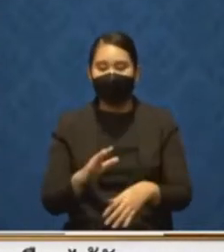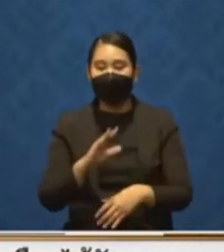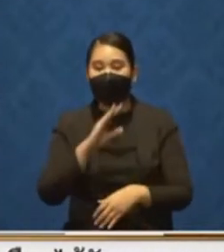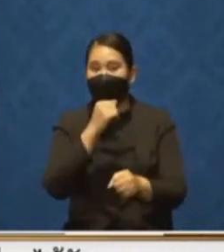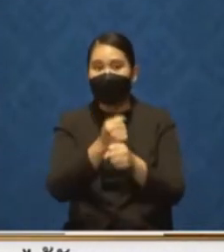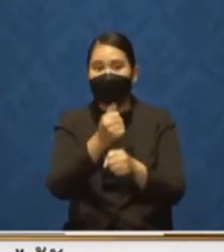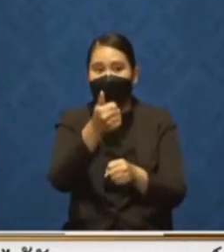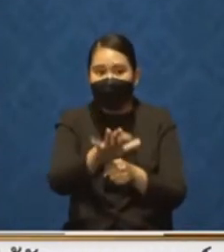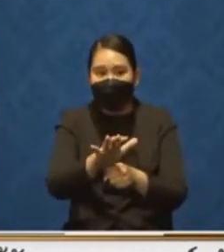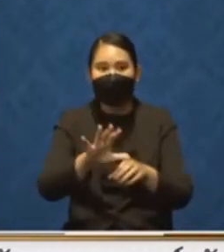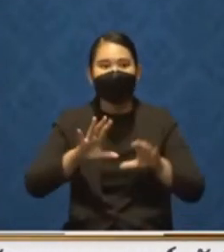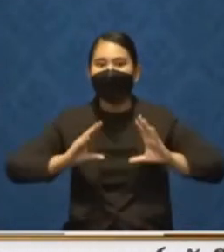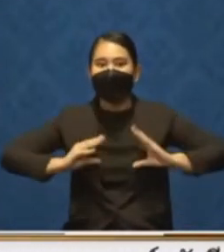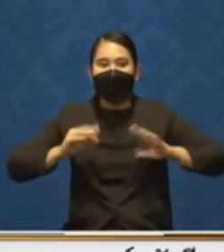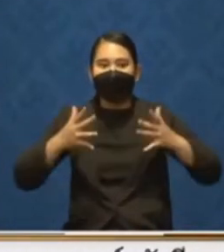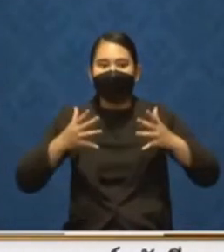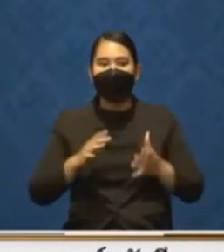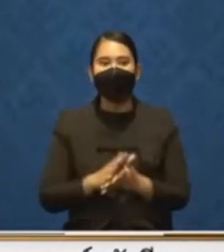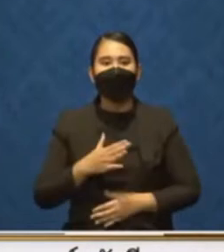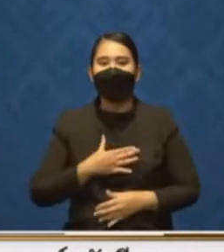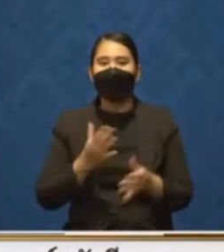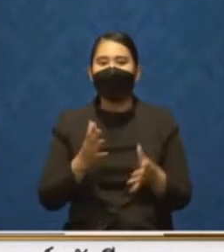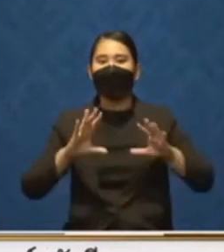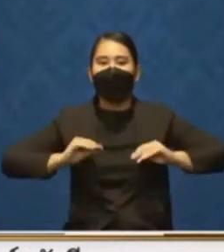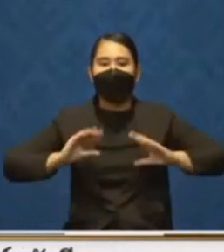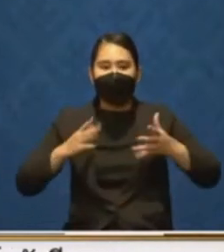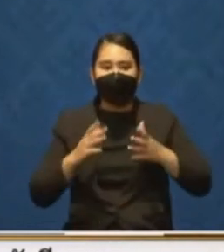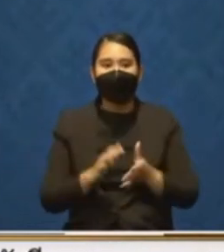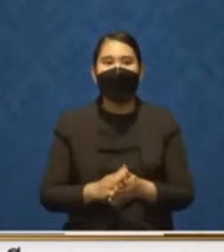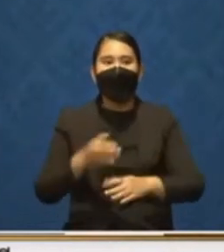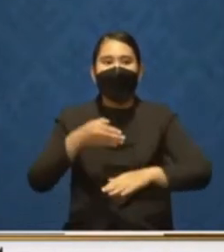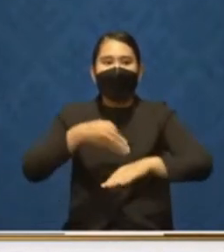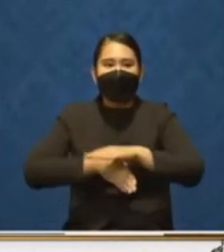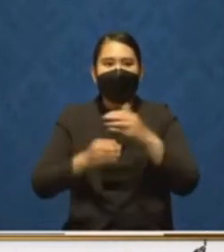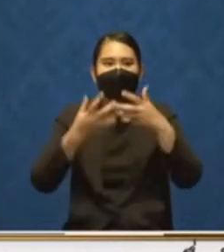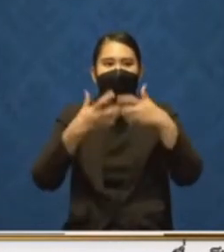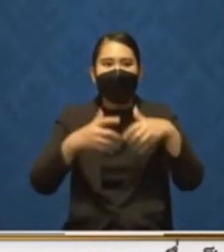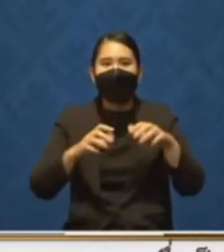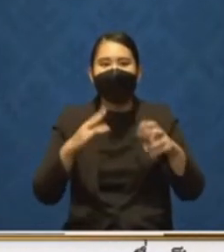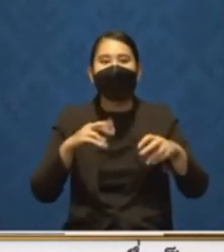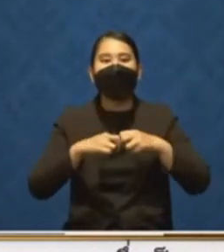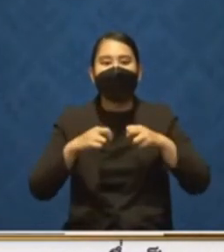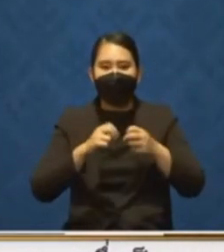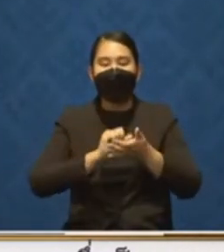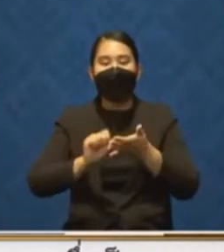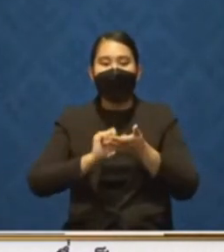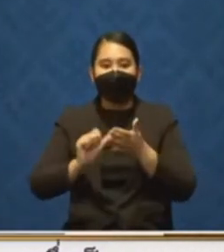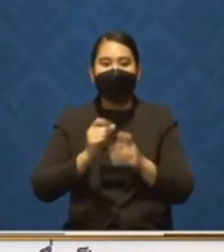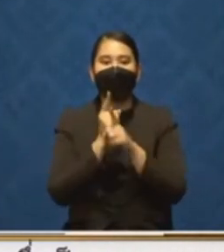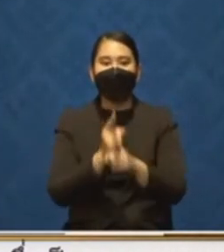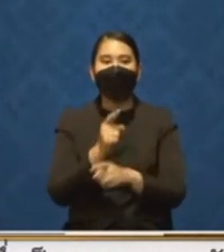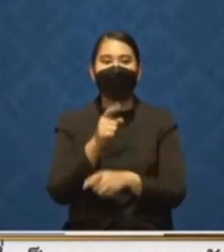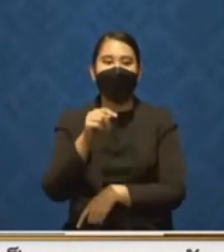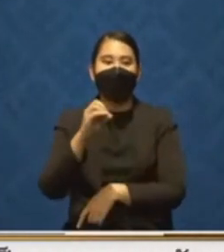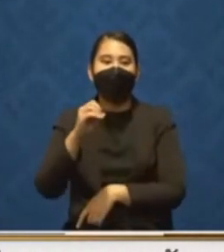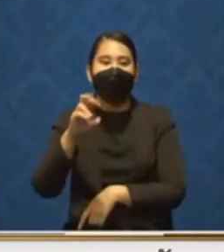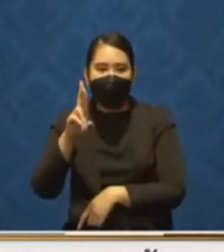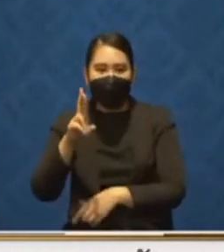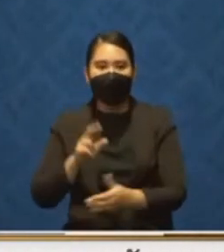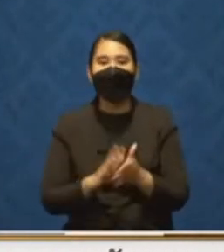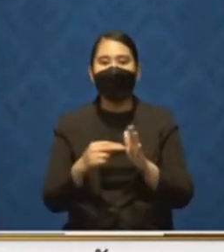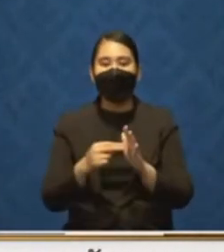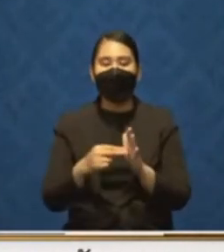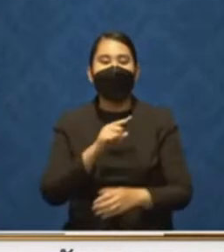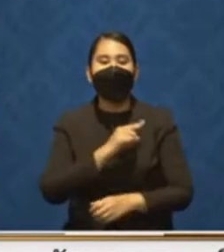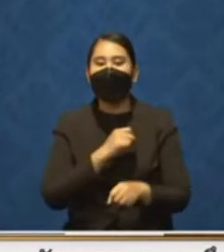ได้เราก็รับไม่ได้ผมจะเรามาได้ยังไงเรือไม่มีเครื่องยนต์ก็ต้องไปแก้มาหากันตรงนอนตามทิวากาลสัญญาณให้กับว่าจะรับผิดชอบ